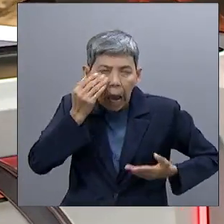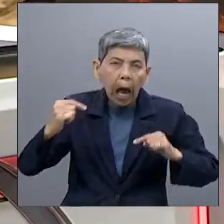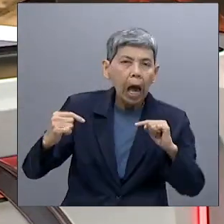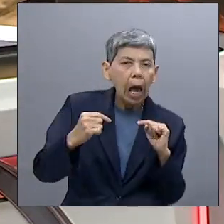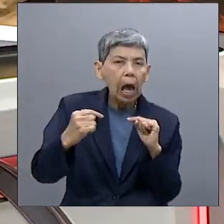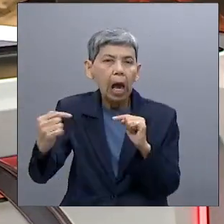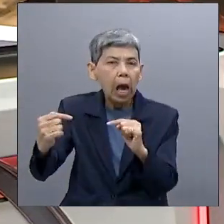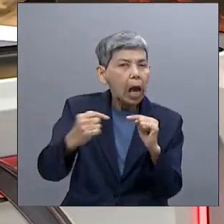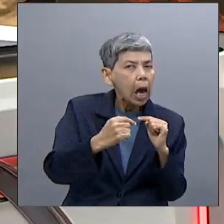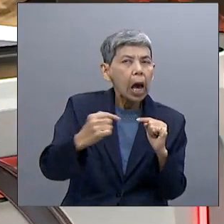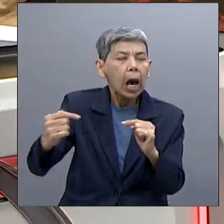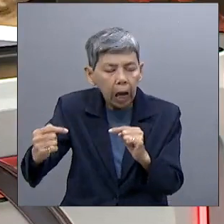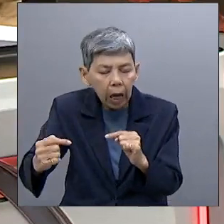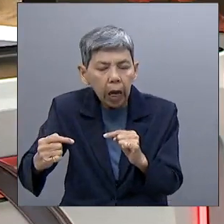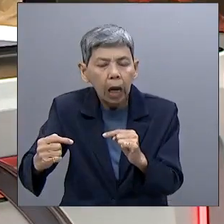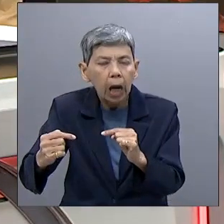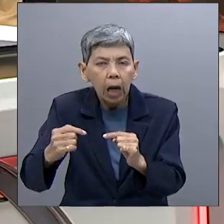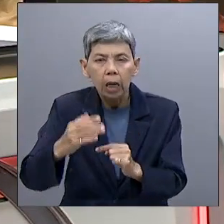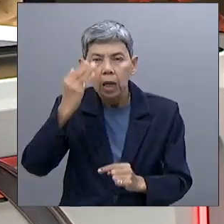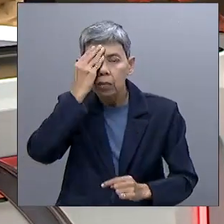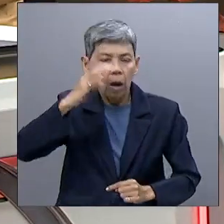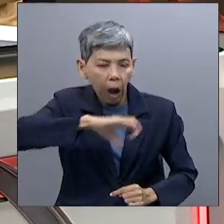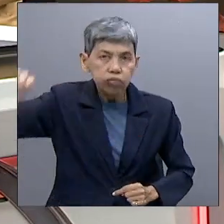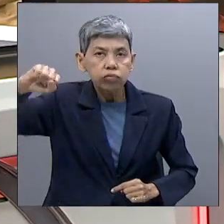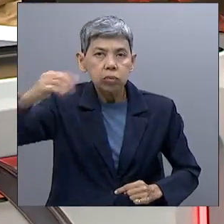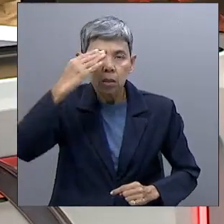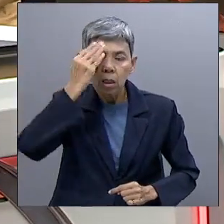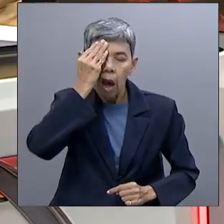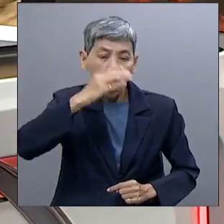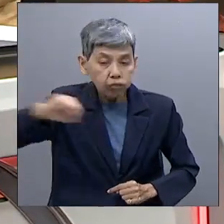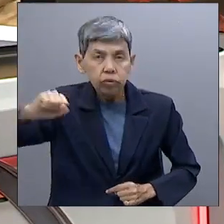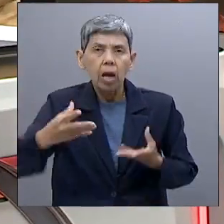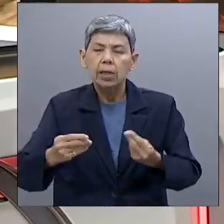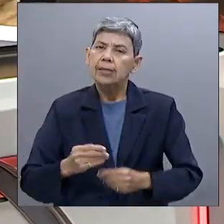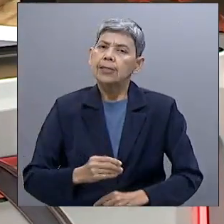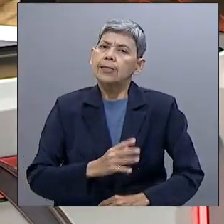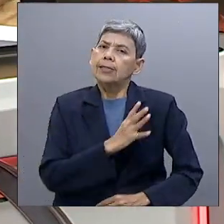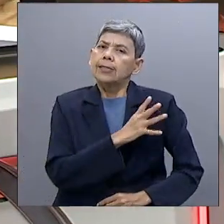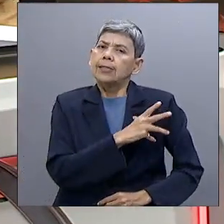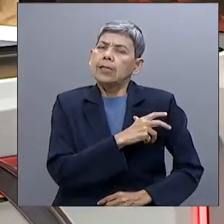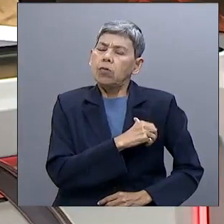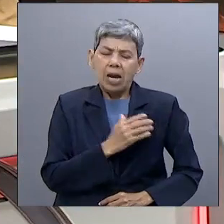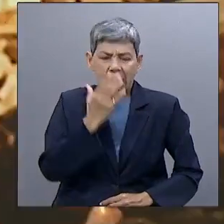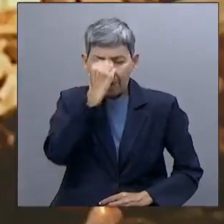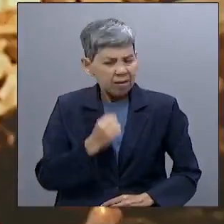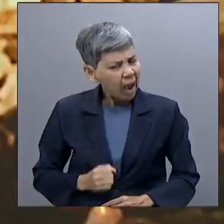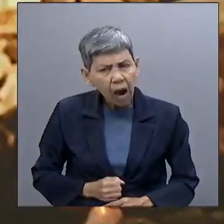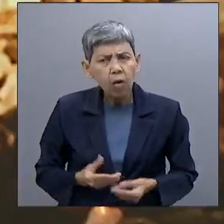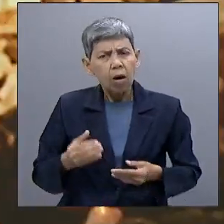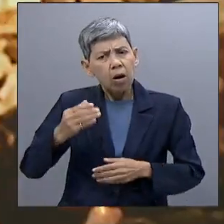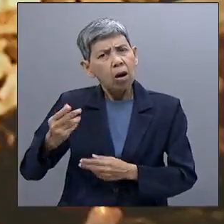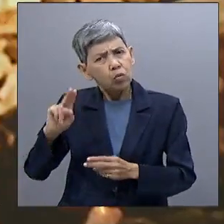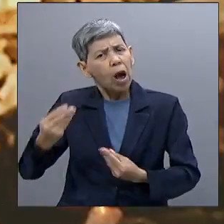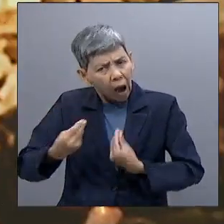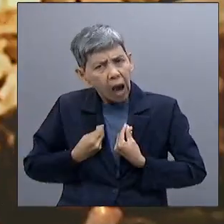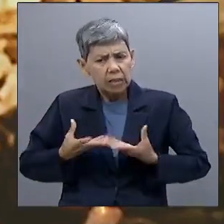ก็ไปยึดเอาส่วนนั้นเมื่อไปยึดในส่วนนั้นทางฝ่ายปาเลสไตน์หรือฮามาสก็ถือว่าอ้าวยูเอ็นให้เขา